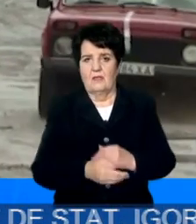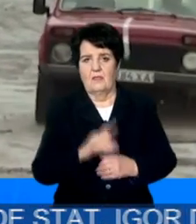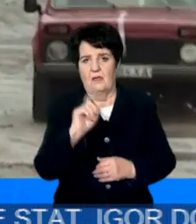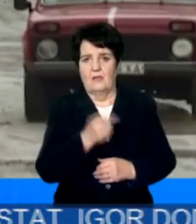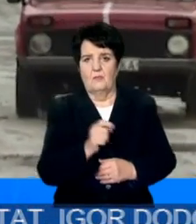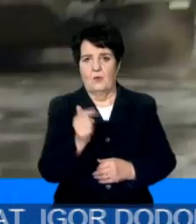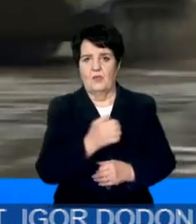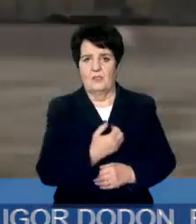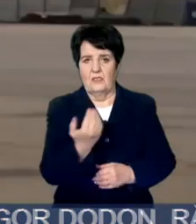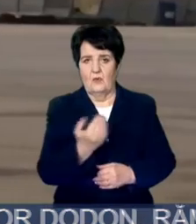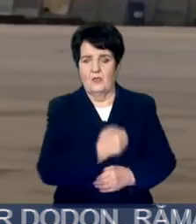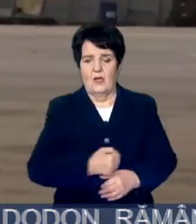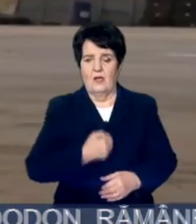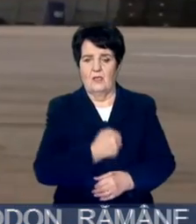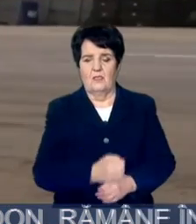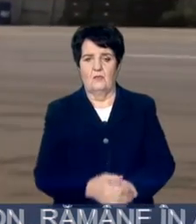de agresiune.